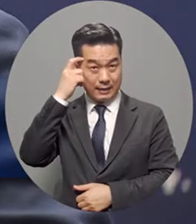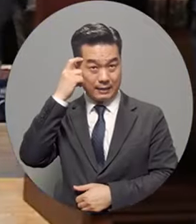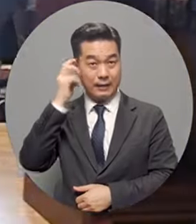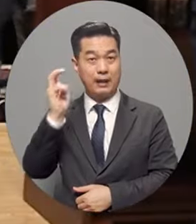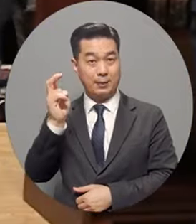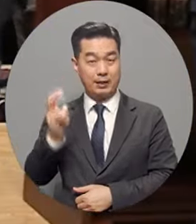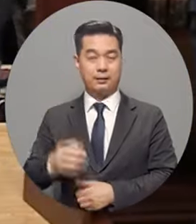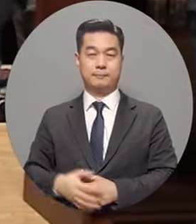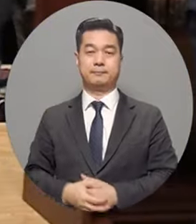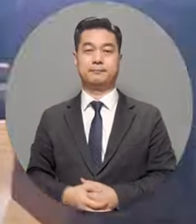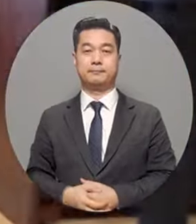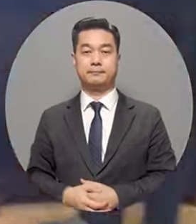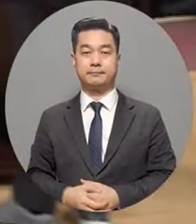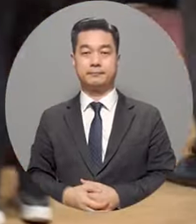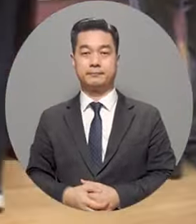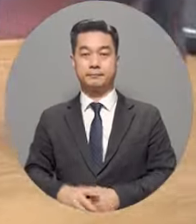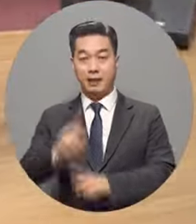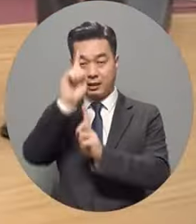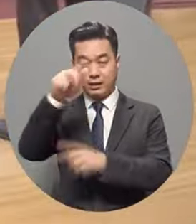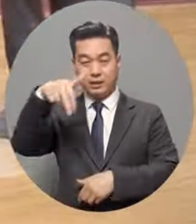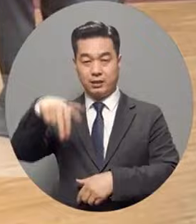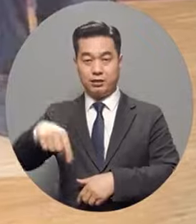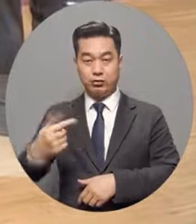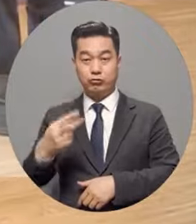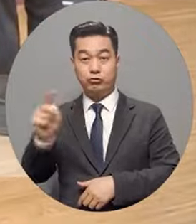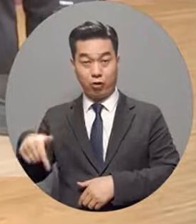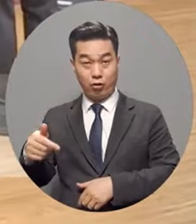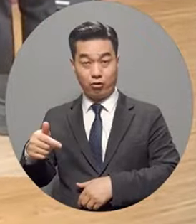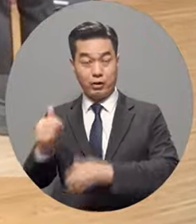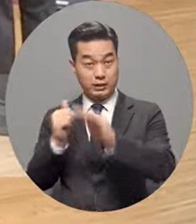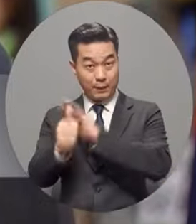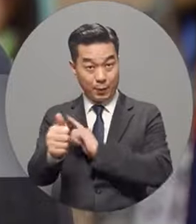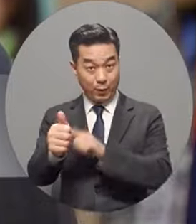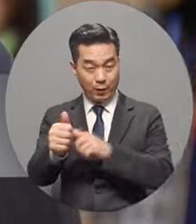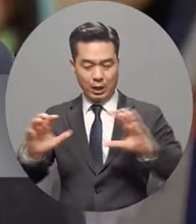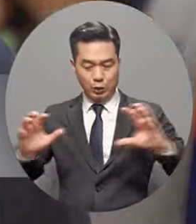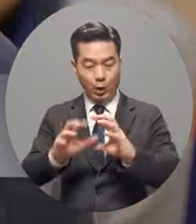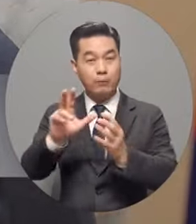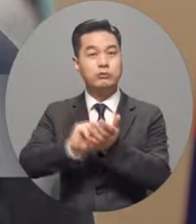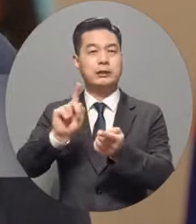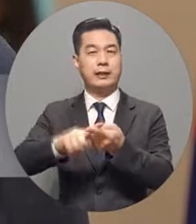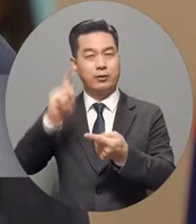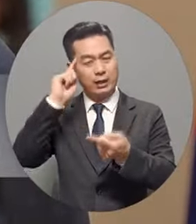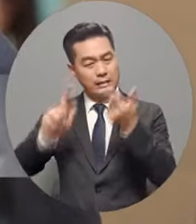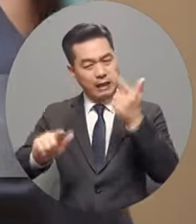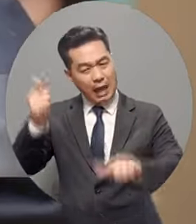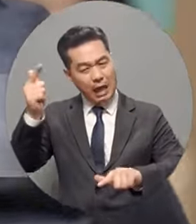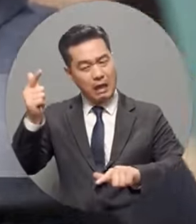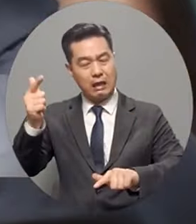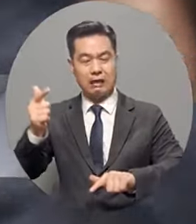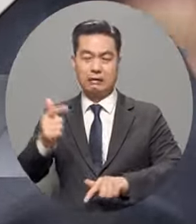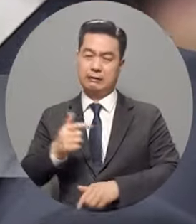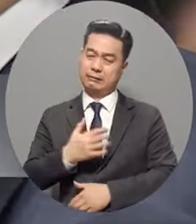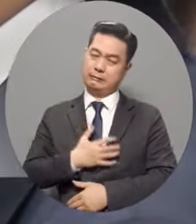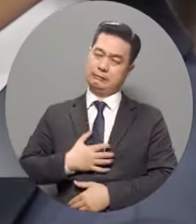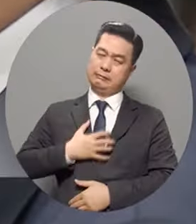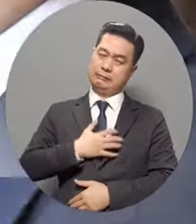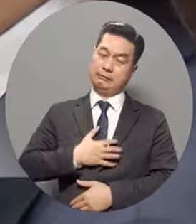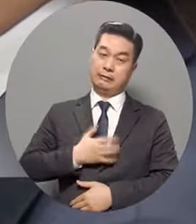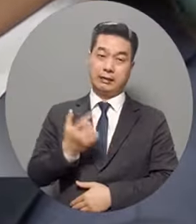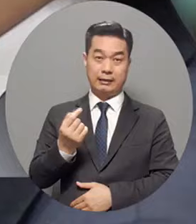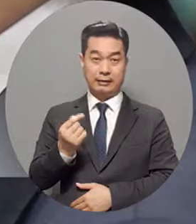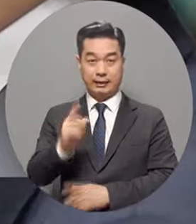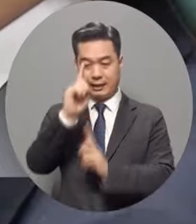것이고요. 이준석 대표의 개혁신당과의 통합 문제를 두고 이견을 좁히지 못한 것으로 보이는데